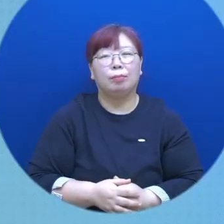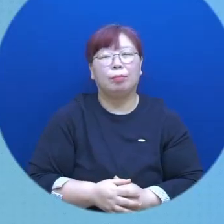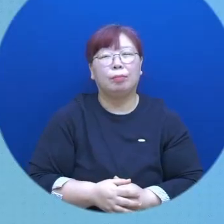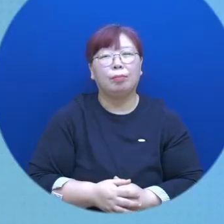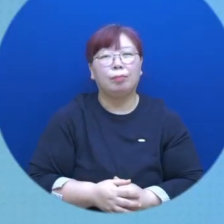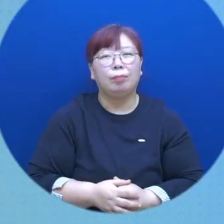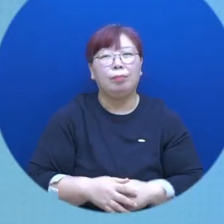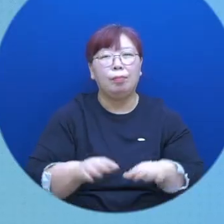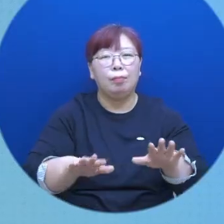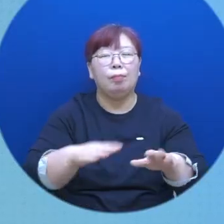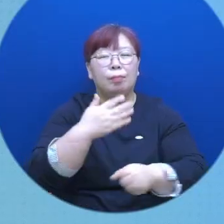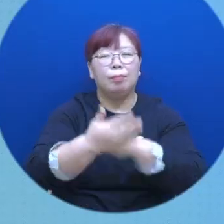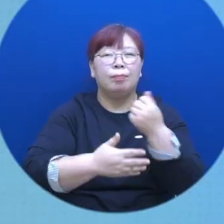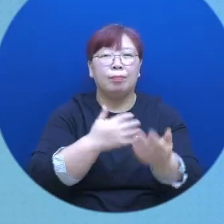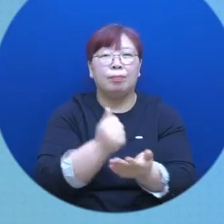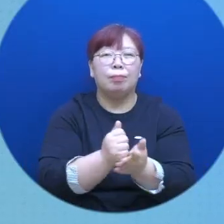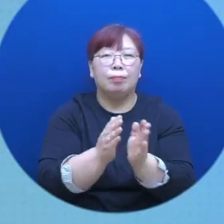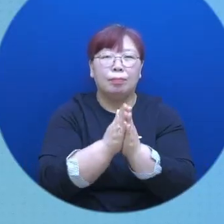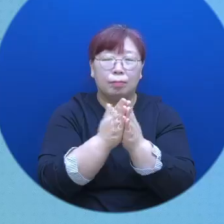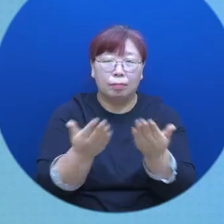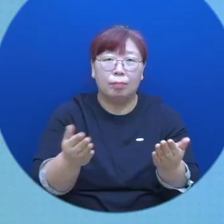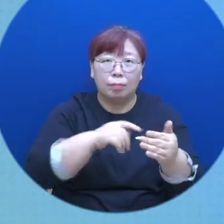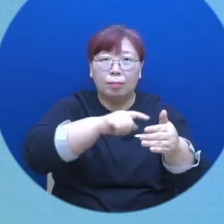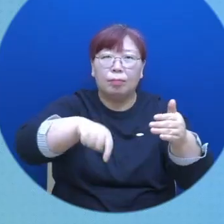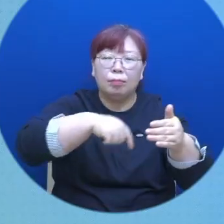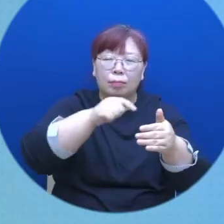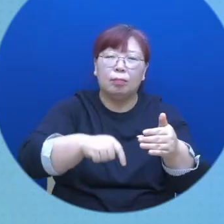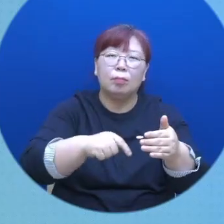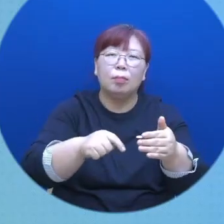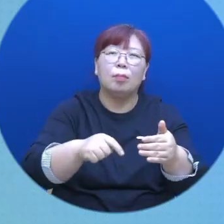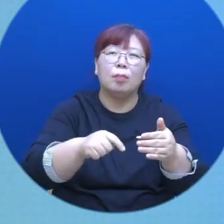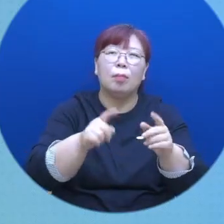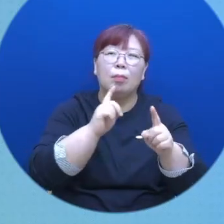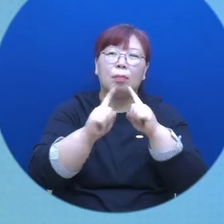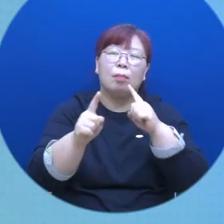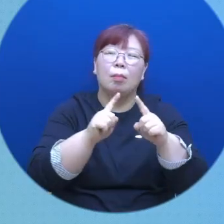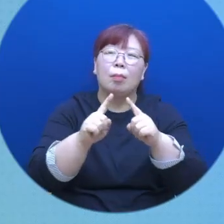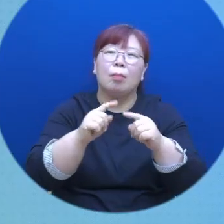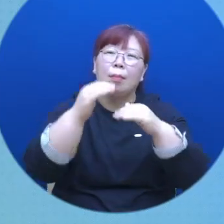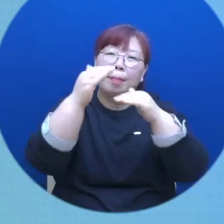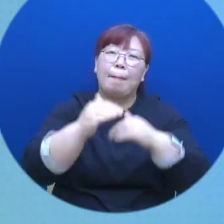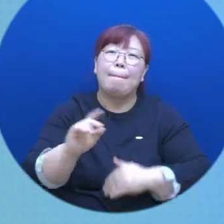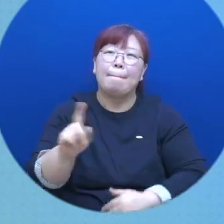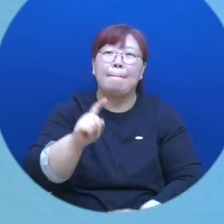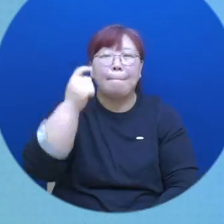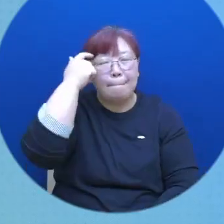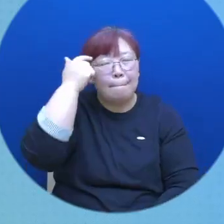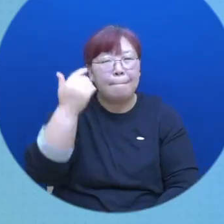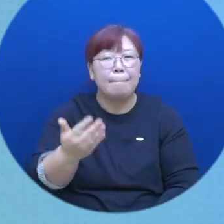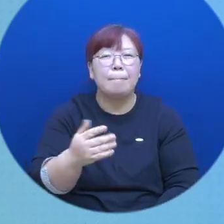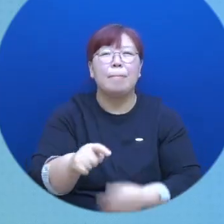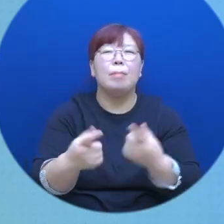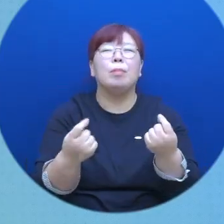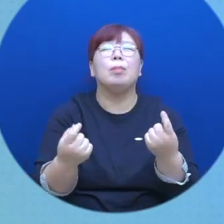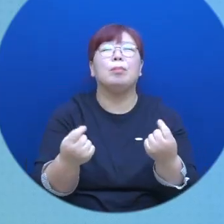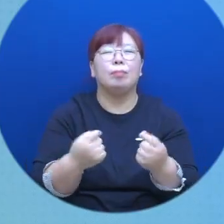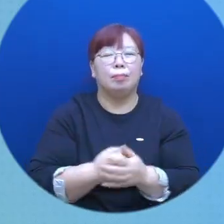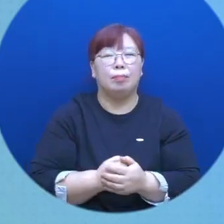오늘 성경에서 우리에게 뭘 말해주고 있는 걸까? 바로 그런